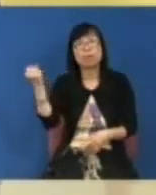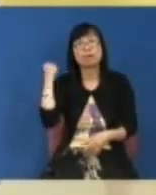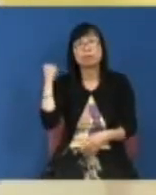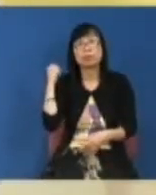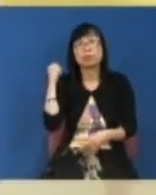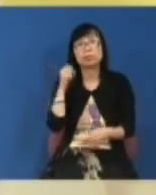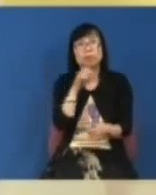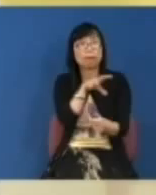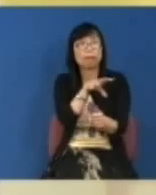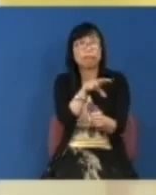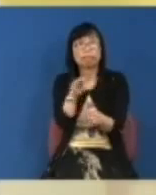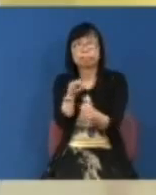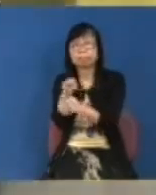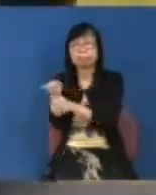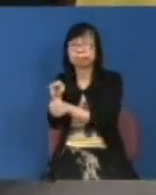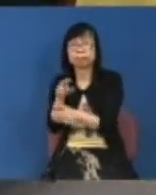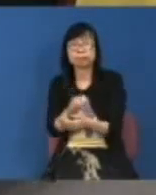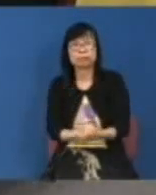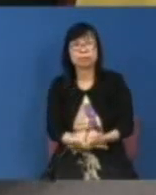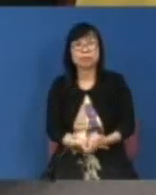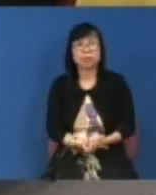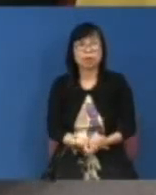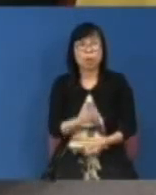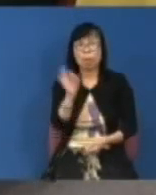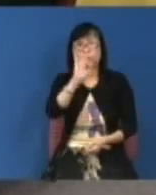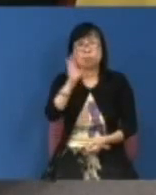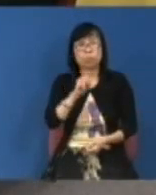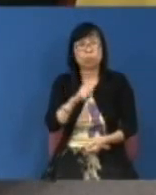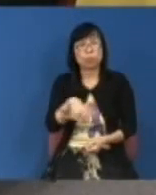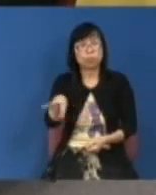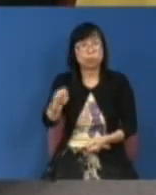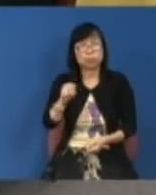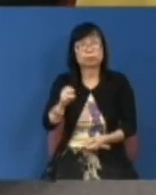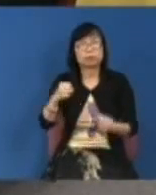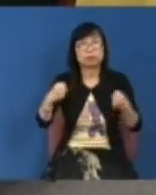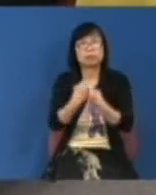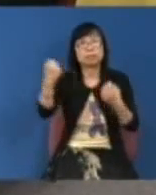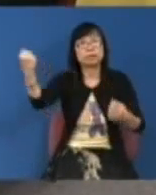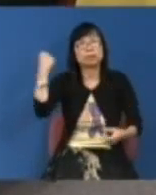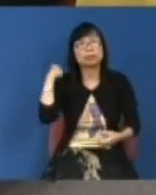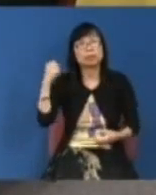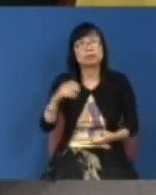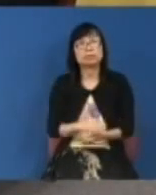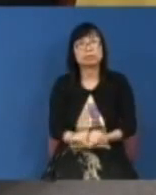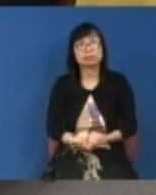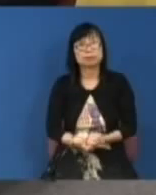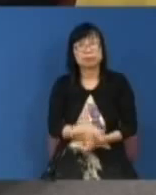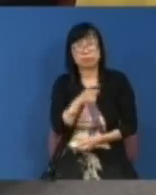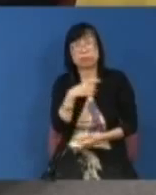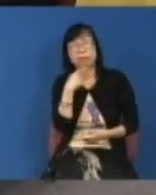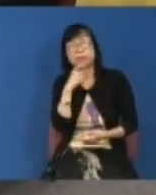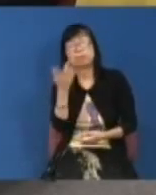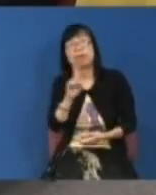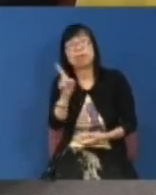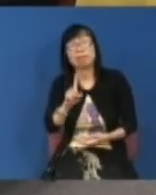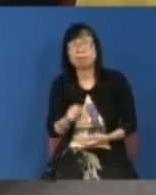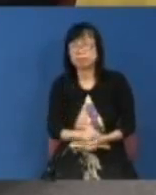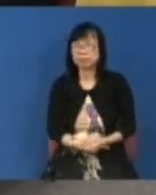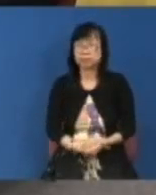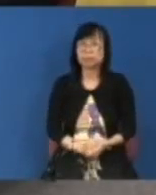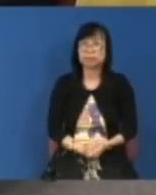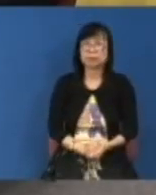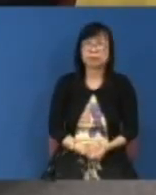預啊，又唔會用啲暴力嘅手段啊，咁攞咗啲咩翻嚟咧？即係你要 應該失